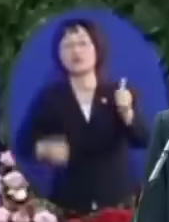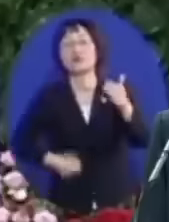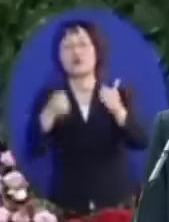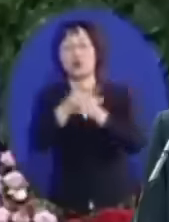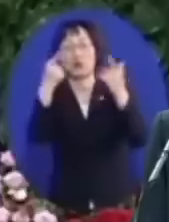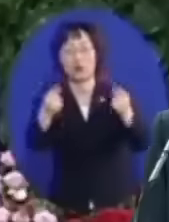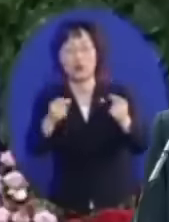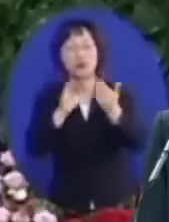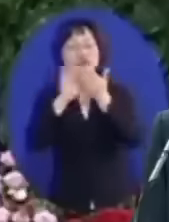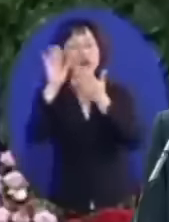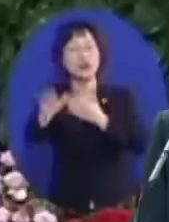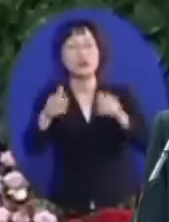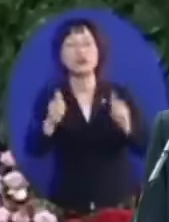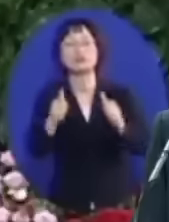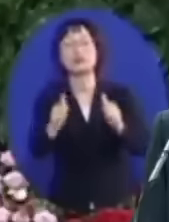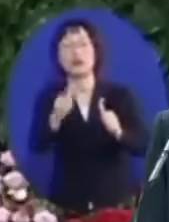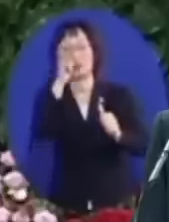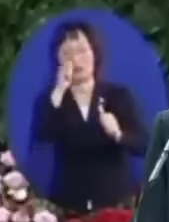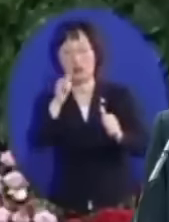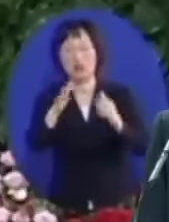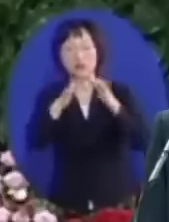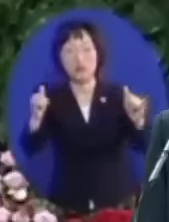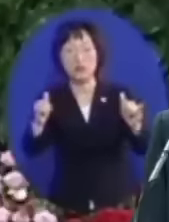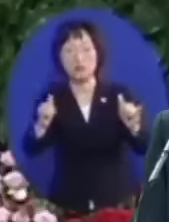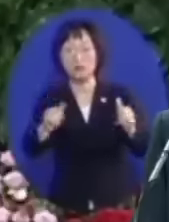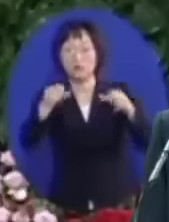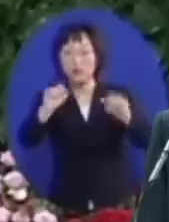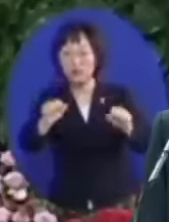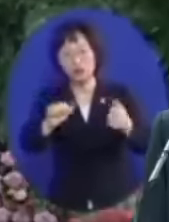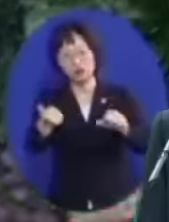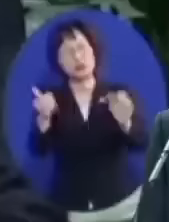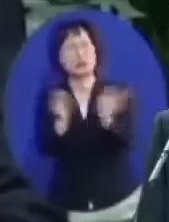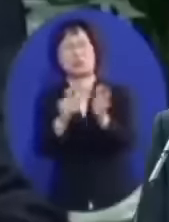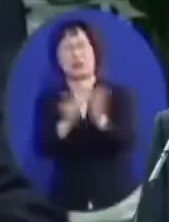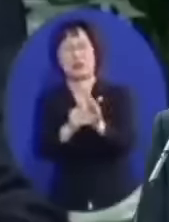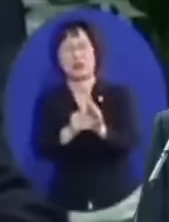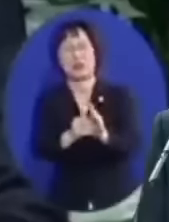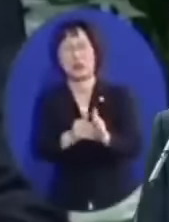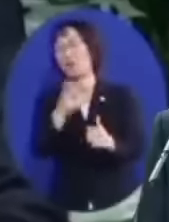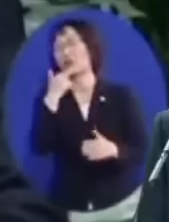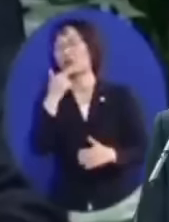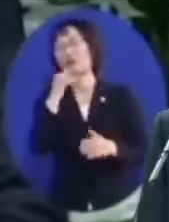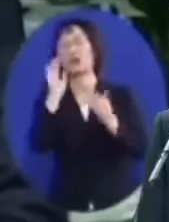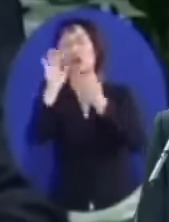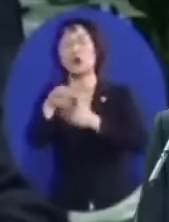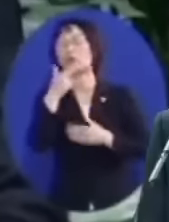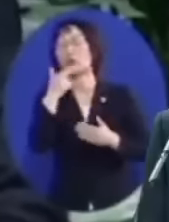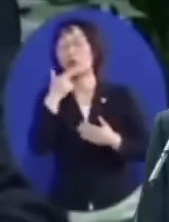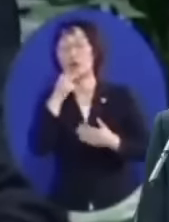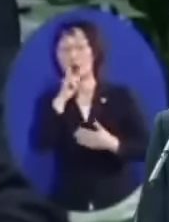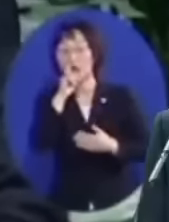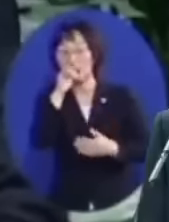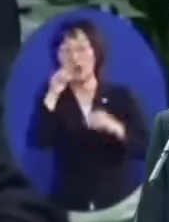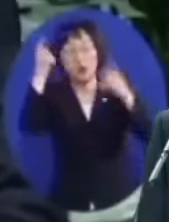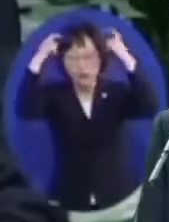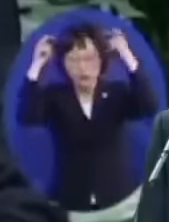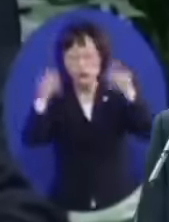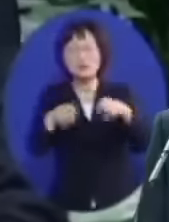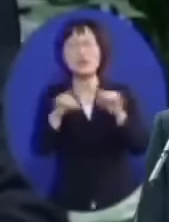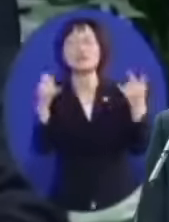후에는 심판이 있으리라. 사람이 뭐 살다가 죽으면 그뿐이지 뭘 있겠냐 그렇게 말한 어리석은 사람들의